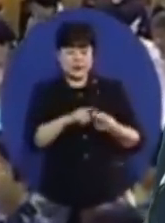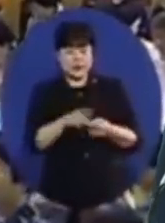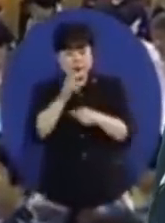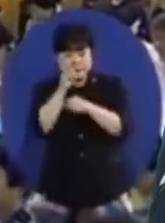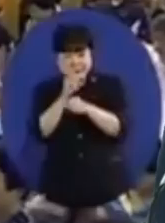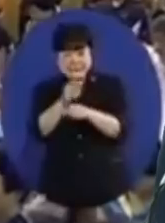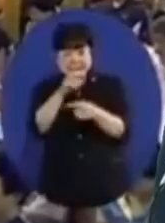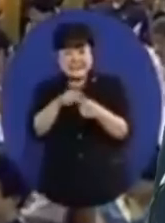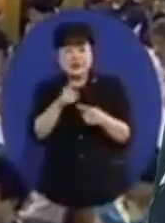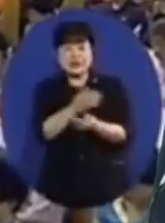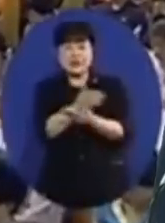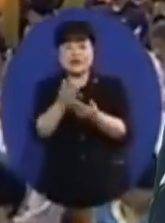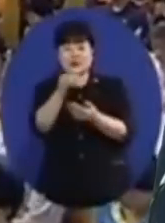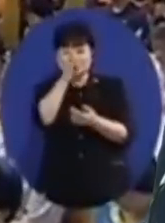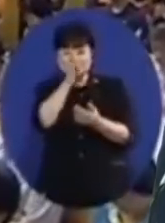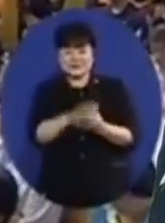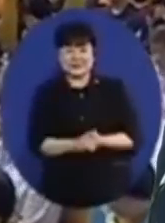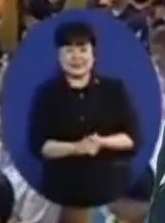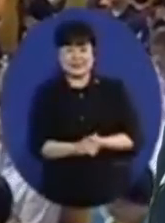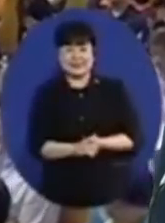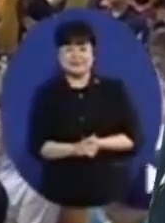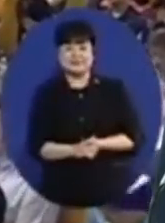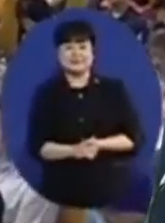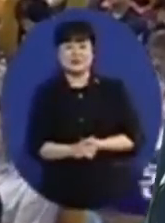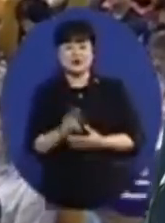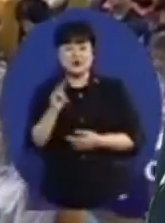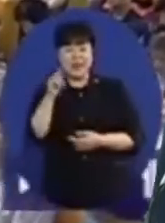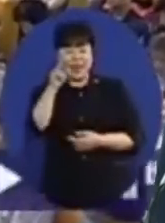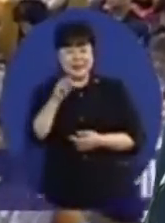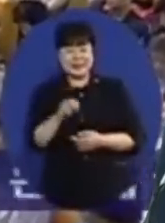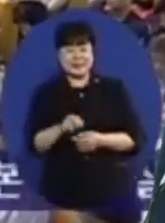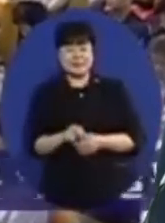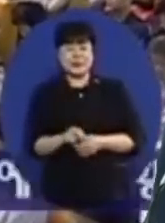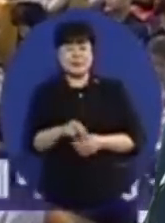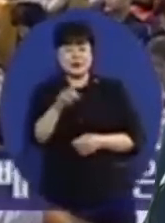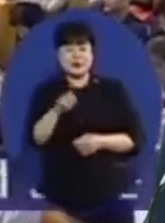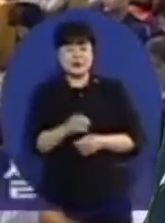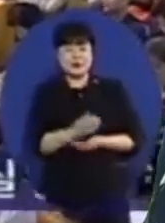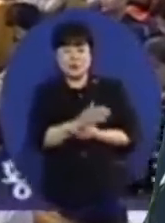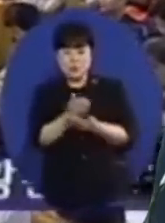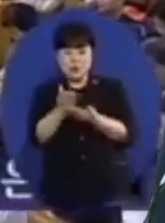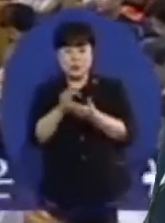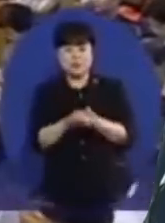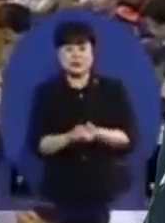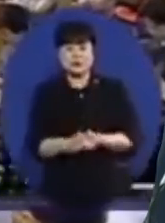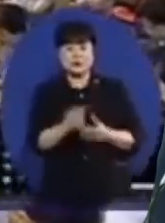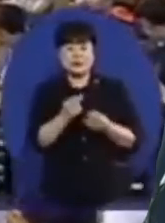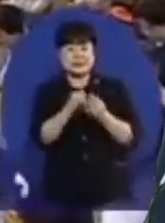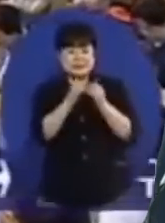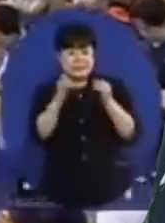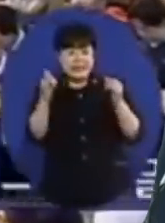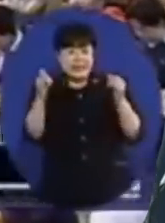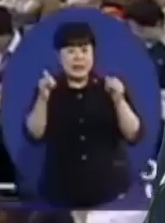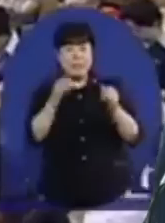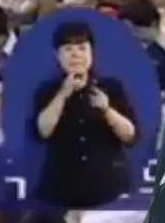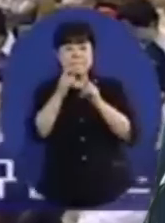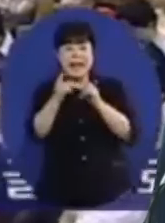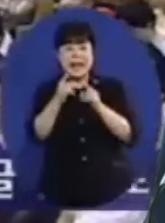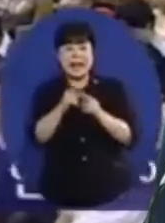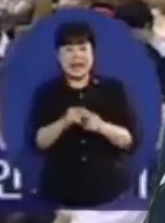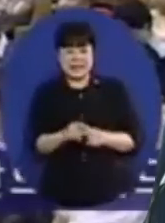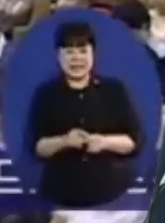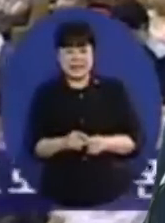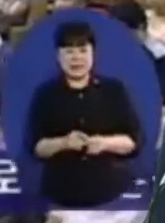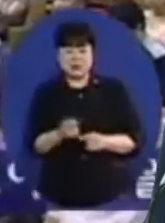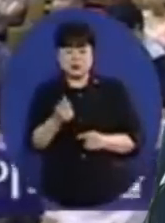나눈 것입니다 유엔 보고에 의하면 현재 지구상에 같은 인종이라 할지라도 은혜와 관습생이